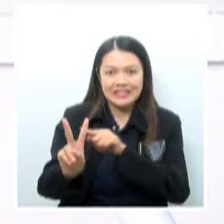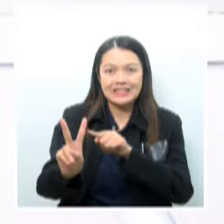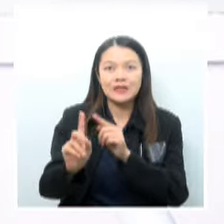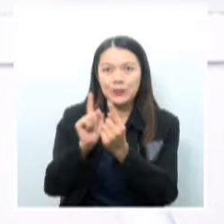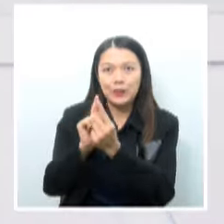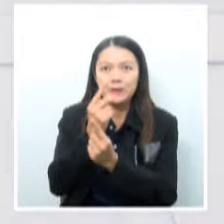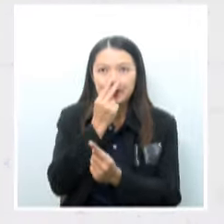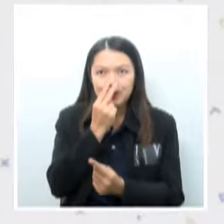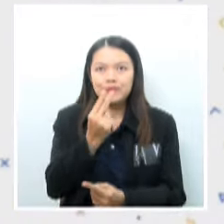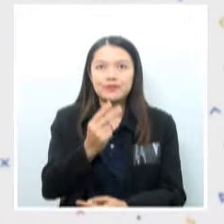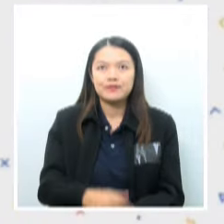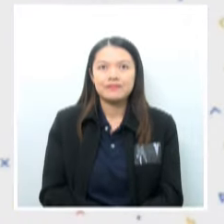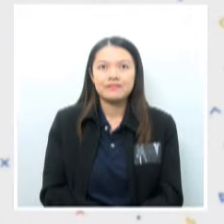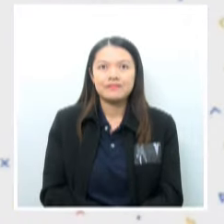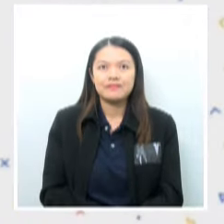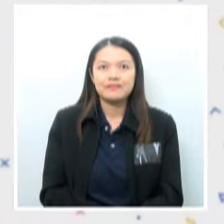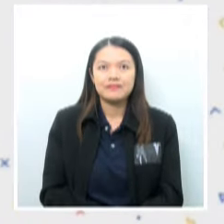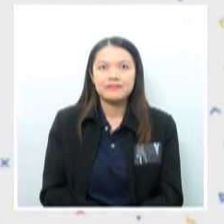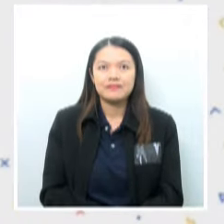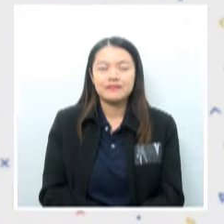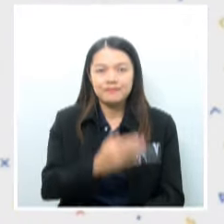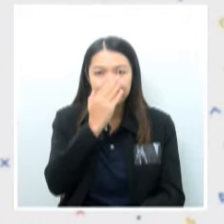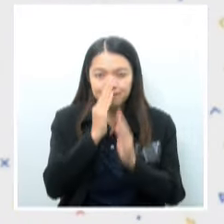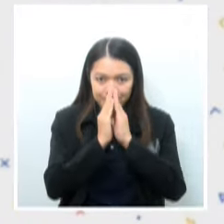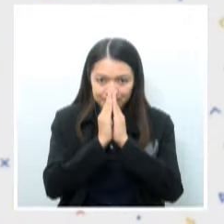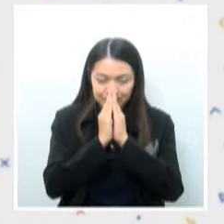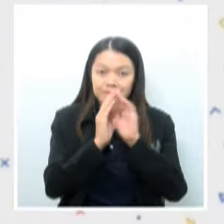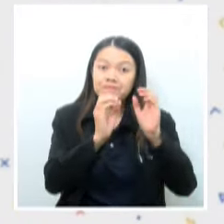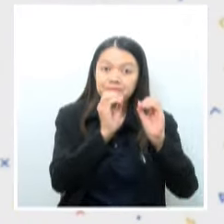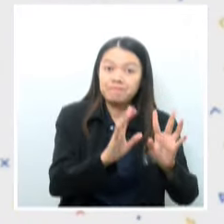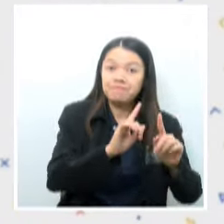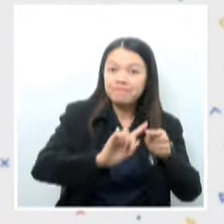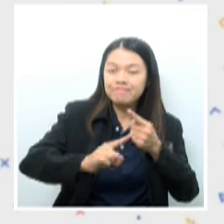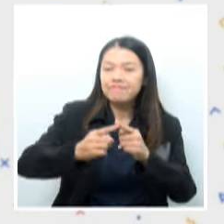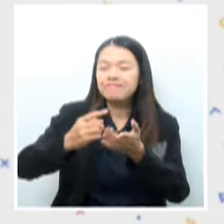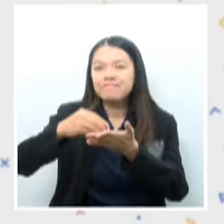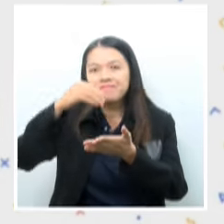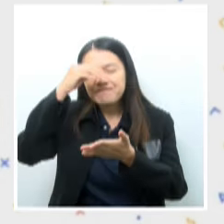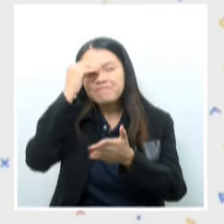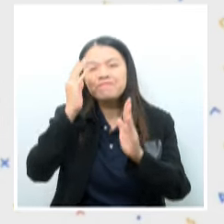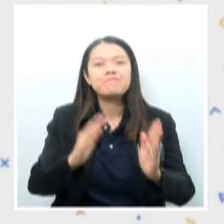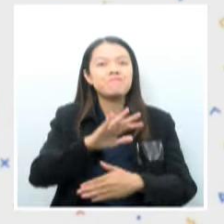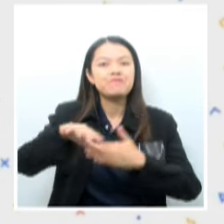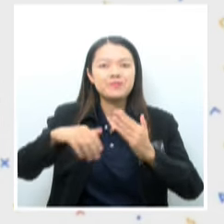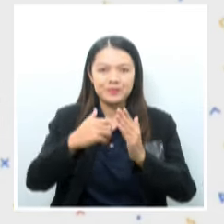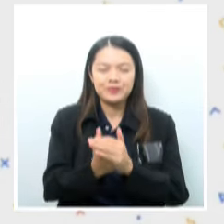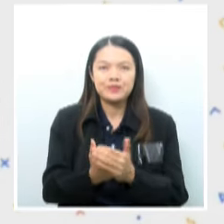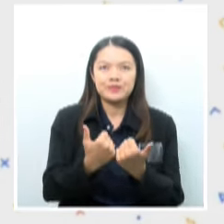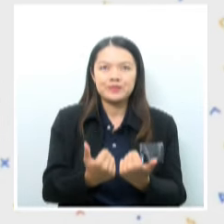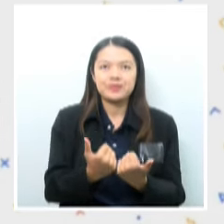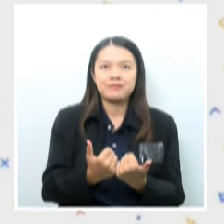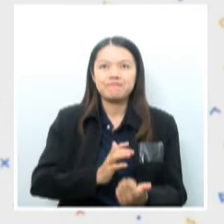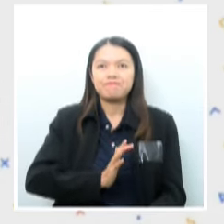ค่ะ ครับสวัสดีครับสวัสดีเพื่อนครูและบุคลากรทางการศึกษาทุกท่านนะครับวันนี้เราก็ถือว่